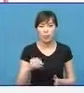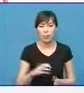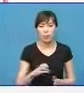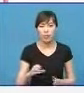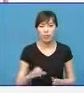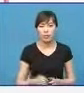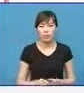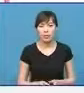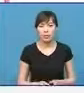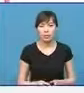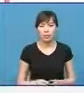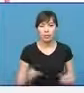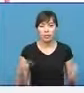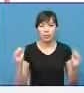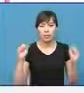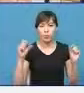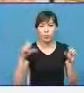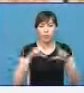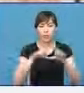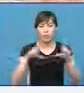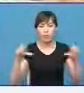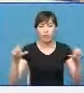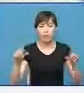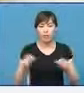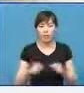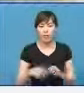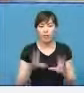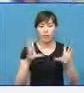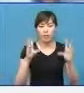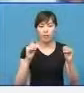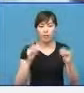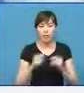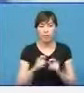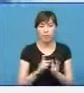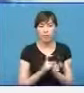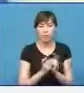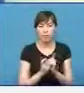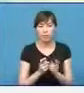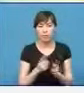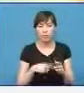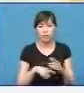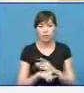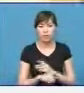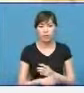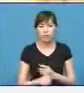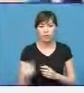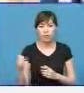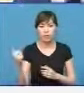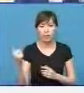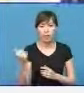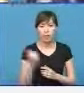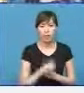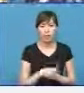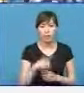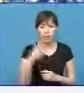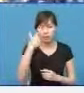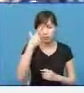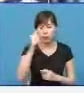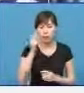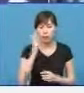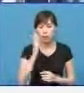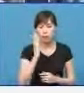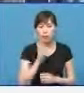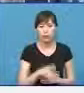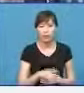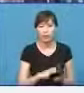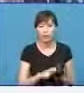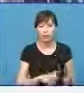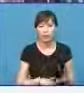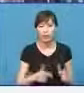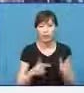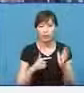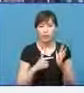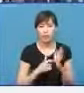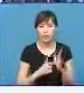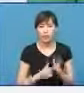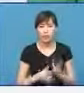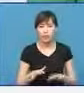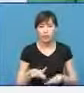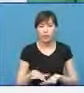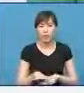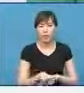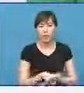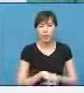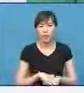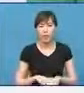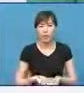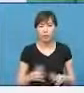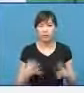алған волейбол ойыны тартысты басталды. Жеңімпаздар араға апта салып барып анықталады. Шараның мақсаты бұқара халықты салауатты